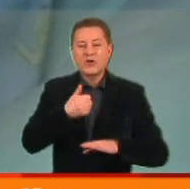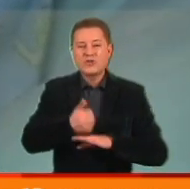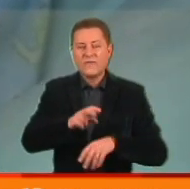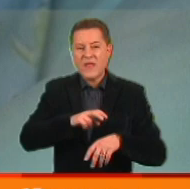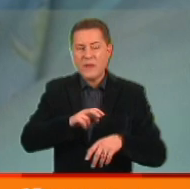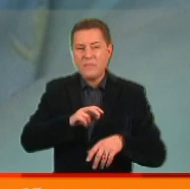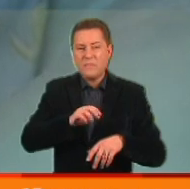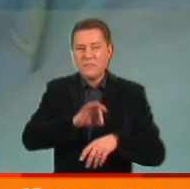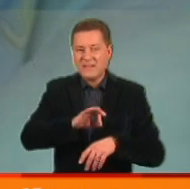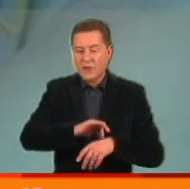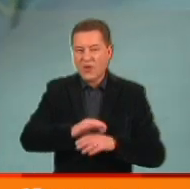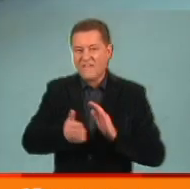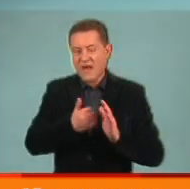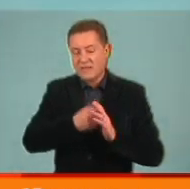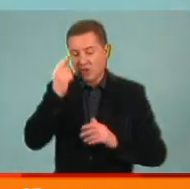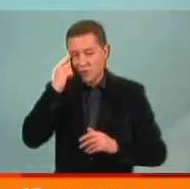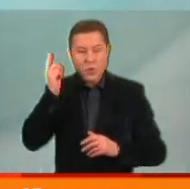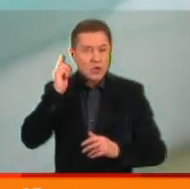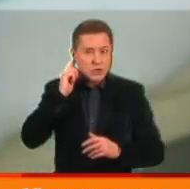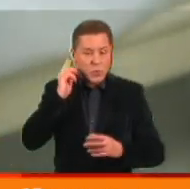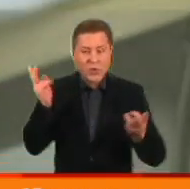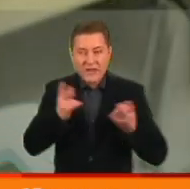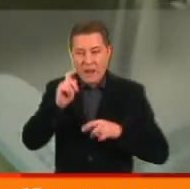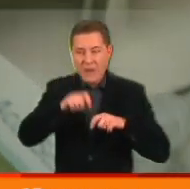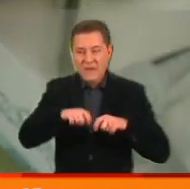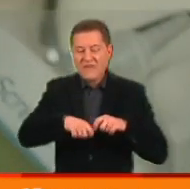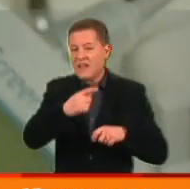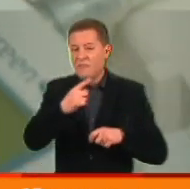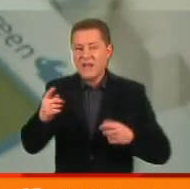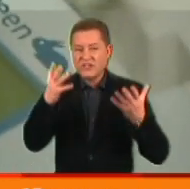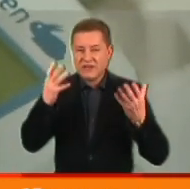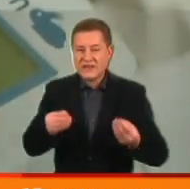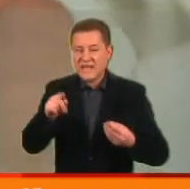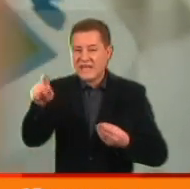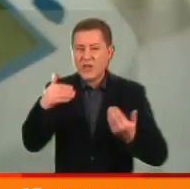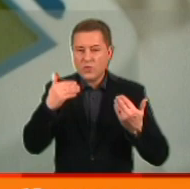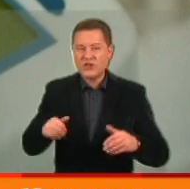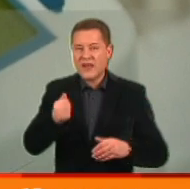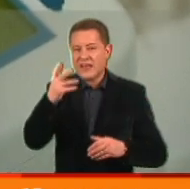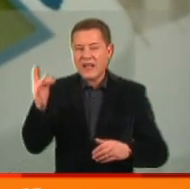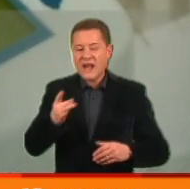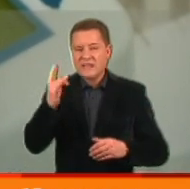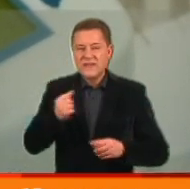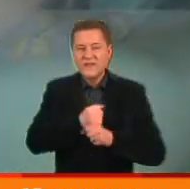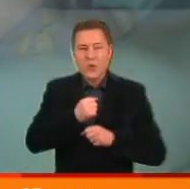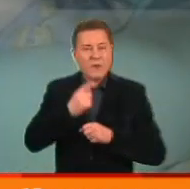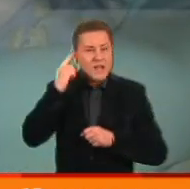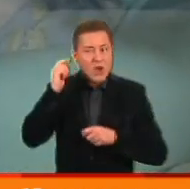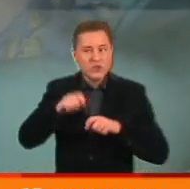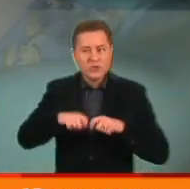недоношених – це вади зору і слуху. Їх слід перевіряти вже в перші дні. Іринці вже кілька разів роблять тест на слух